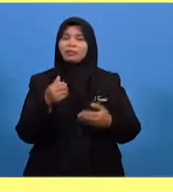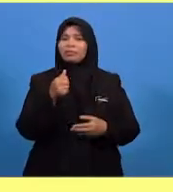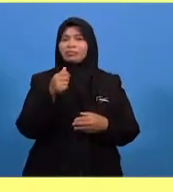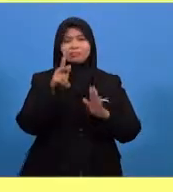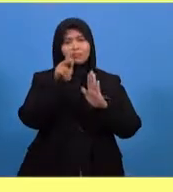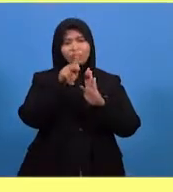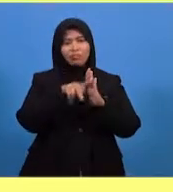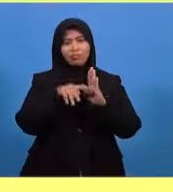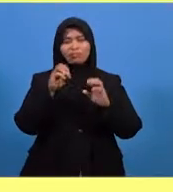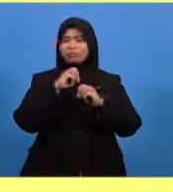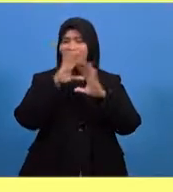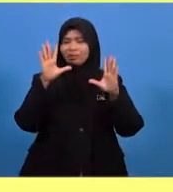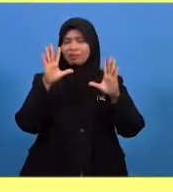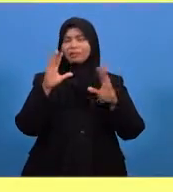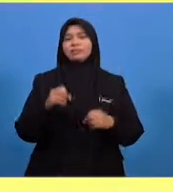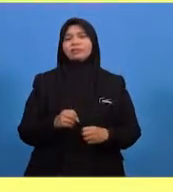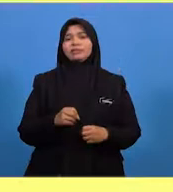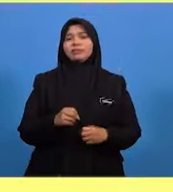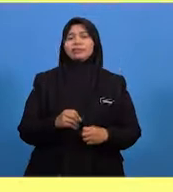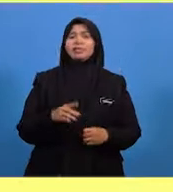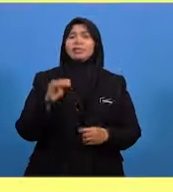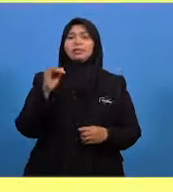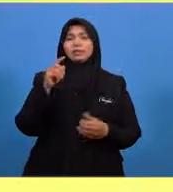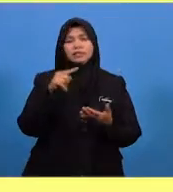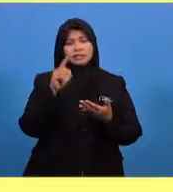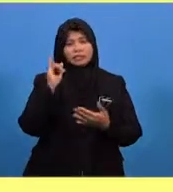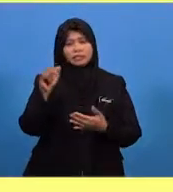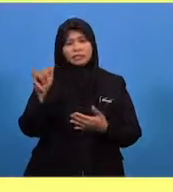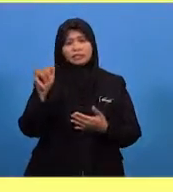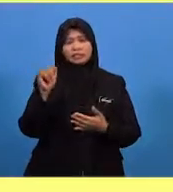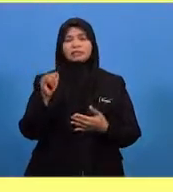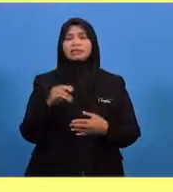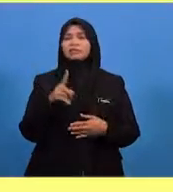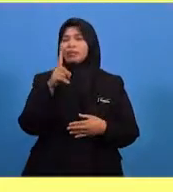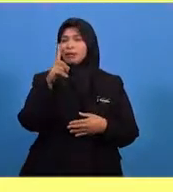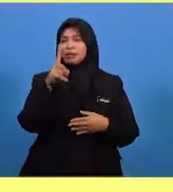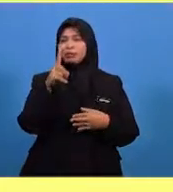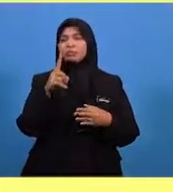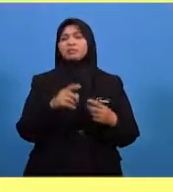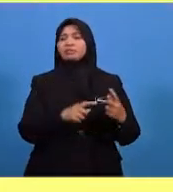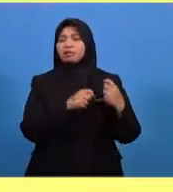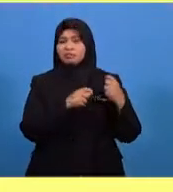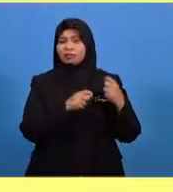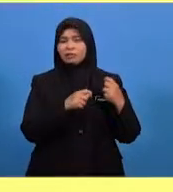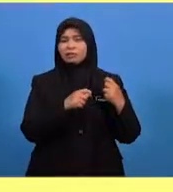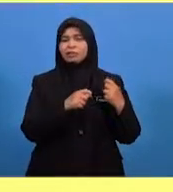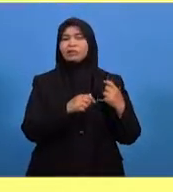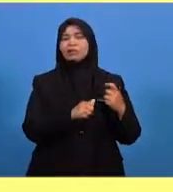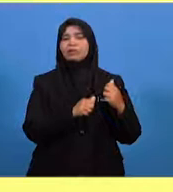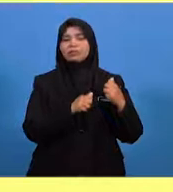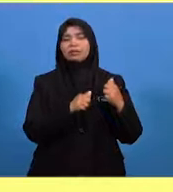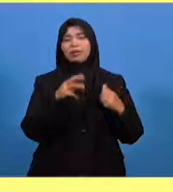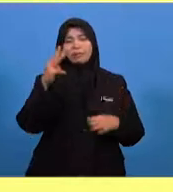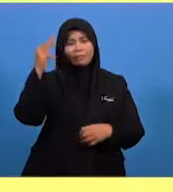leptoten adonan merupakan salah seorang anggota rajman Askar Melayu beliau yang